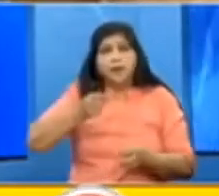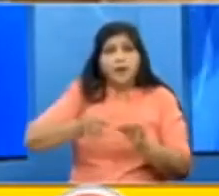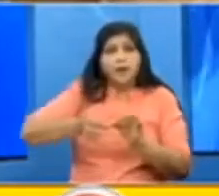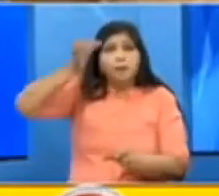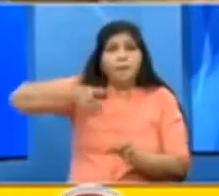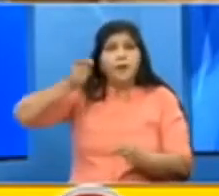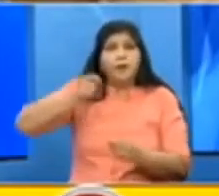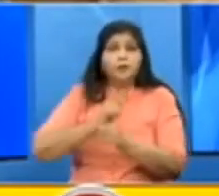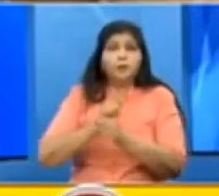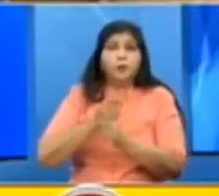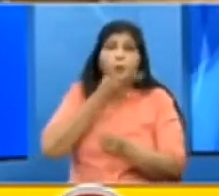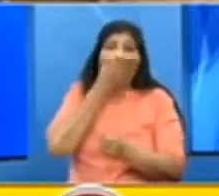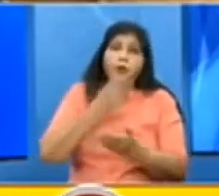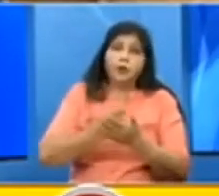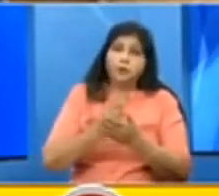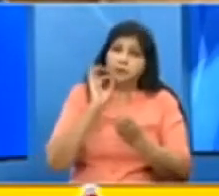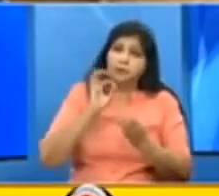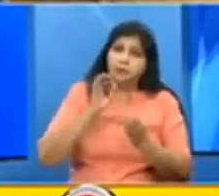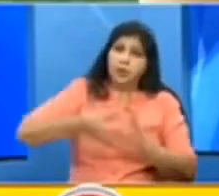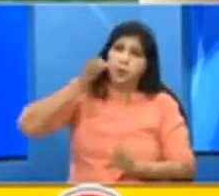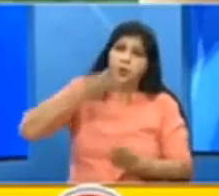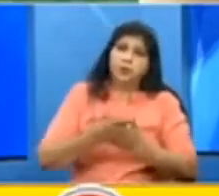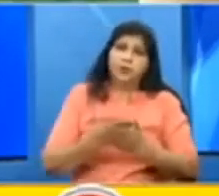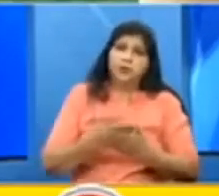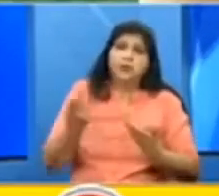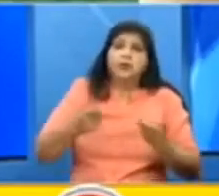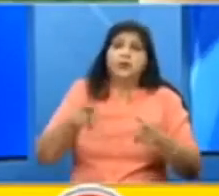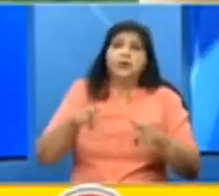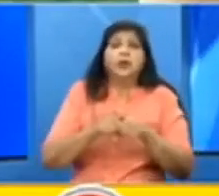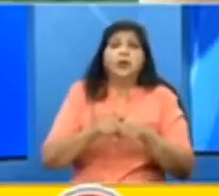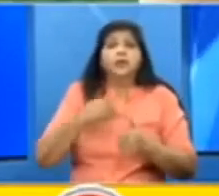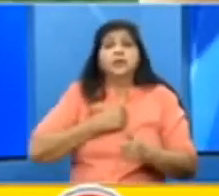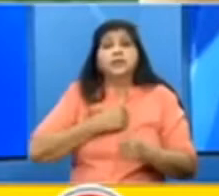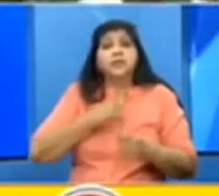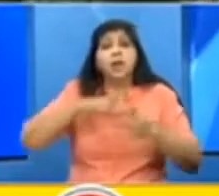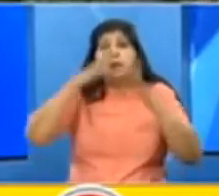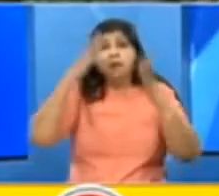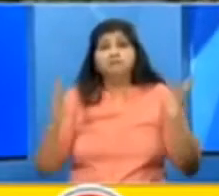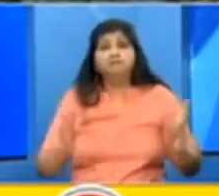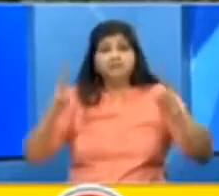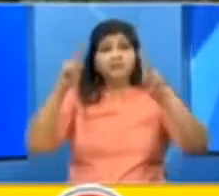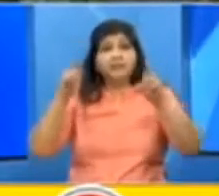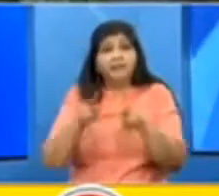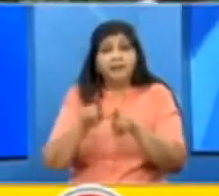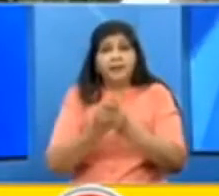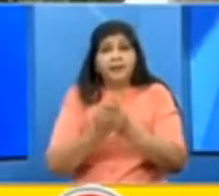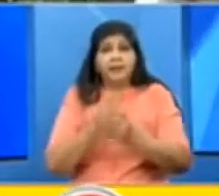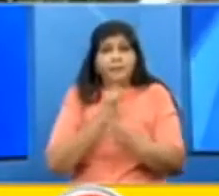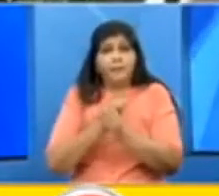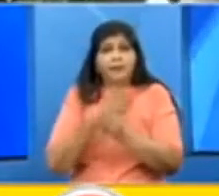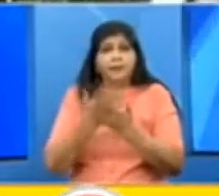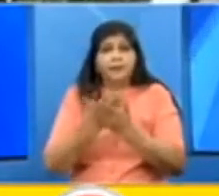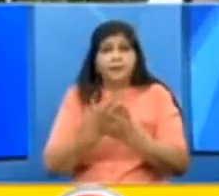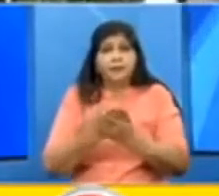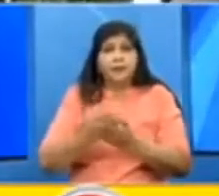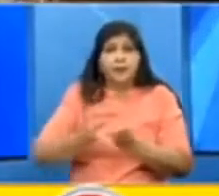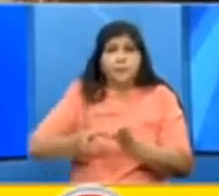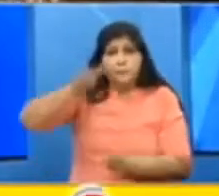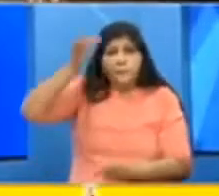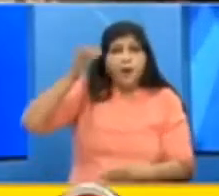हो सकती हैं, और फिर ये बोतलें इको फ्रेंडली भी हैं। इन्हें जब बनाते हैं तो बांस को